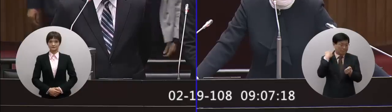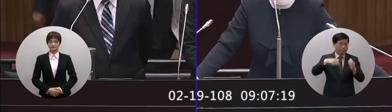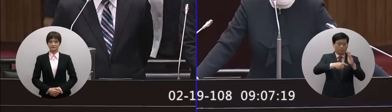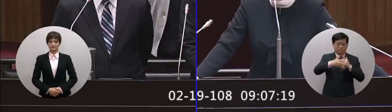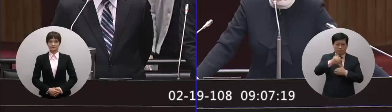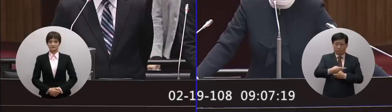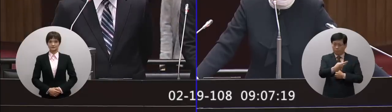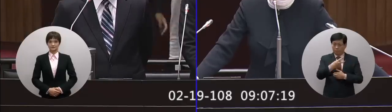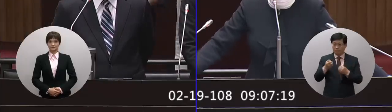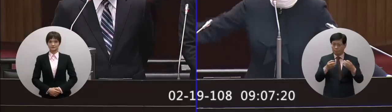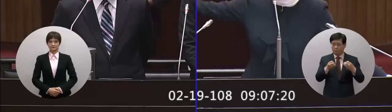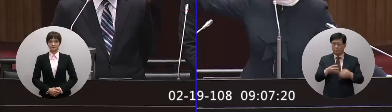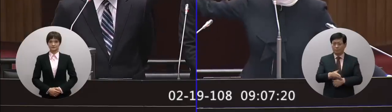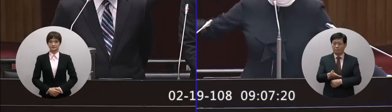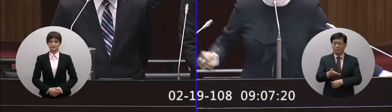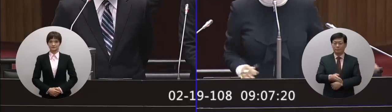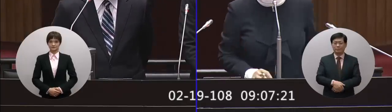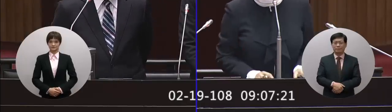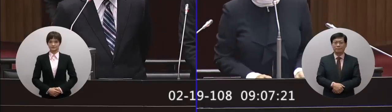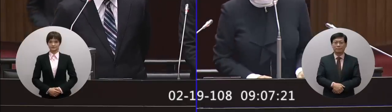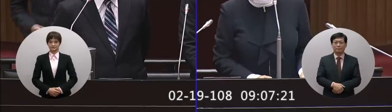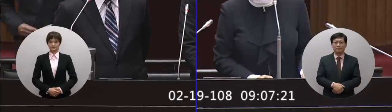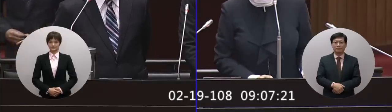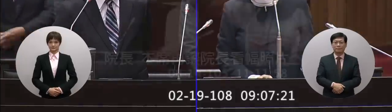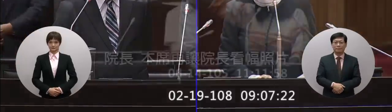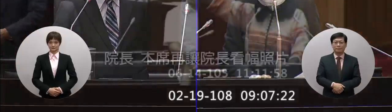院长的一场对话，请看。